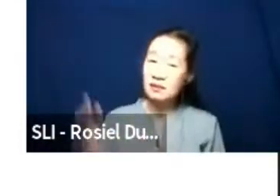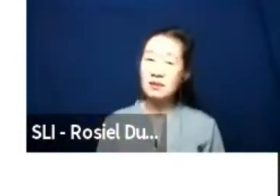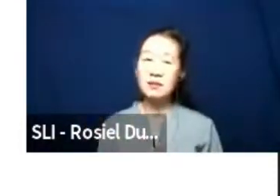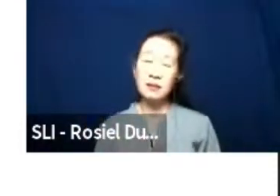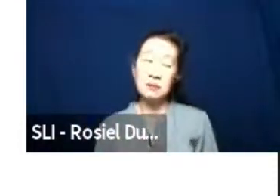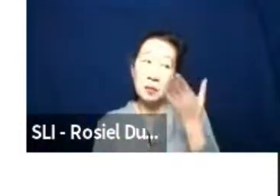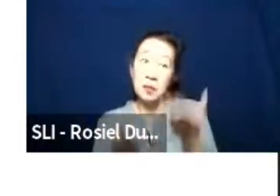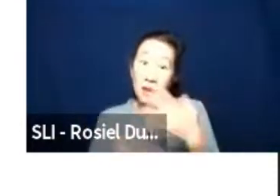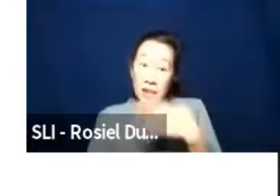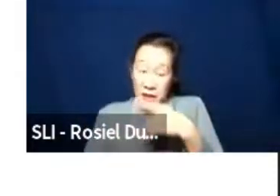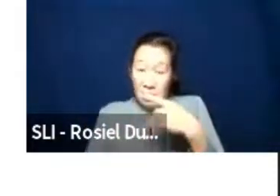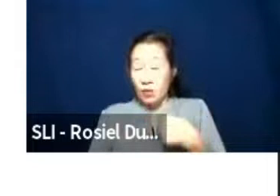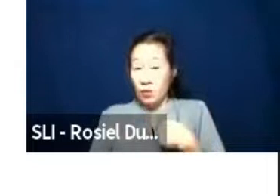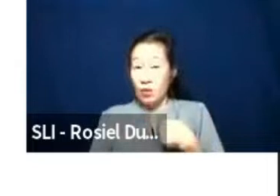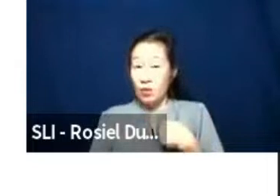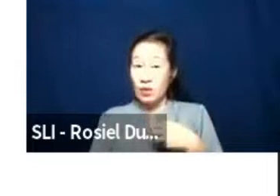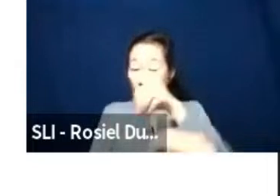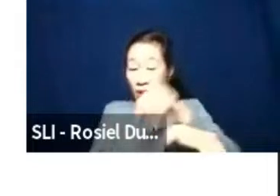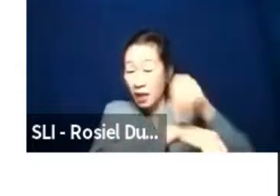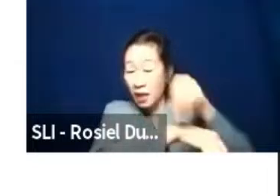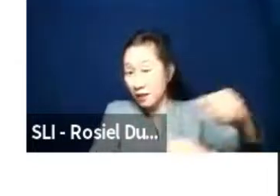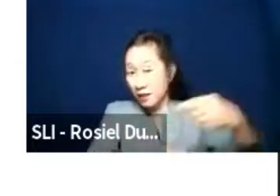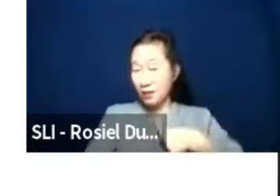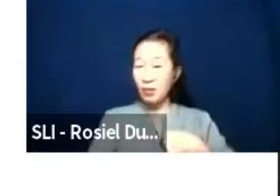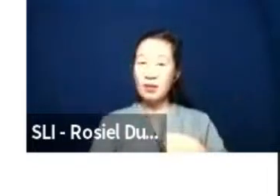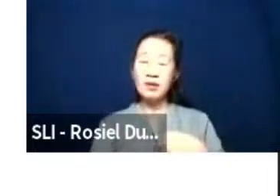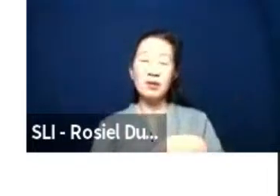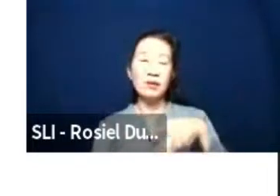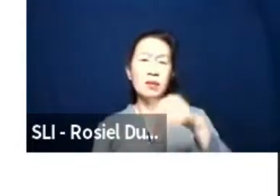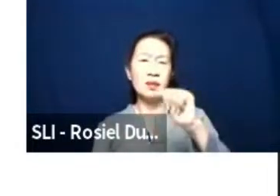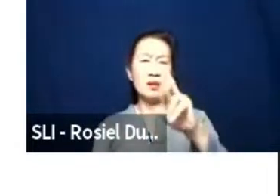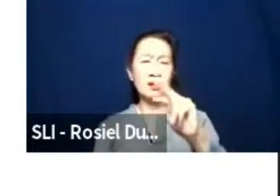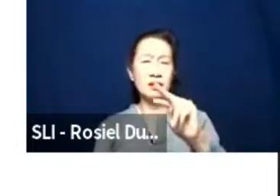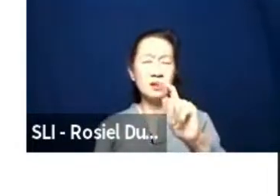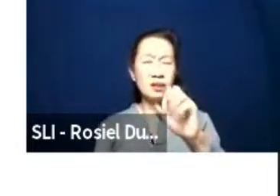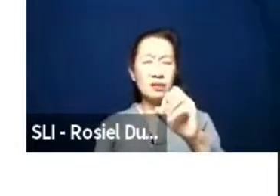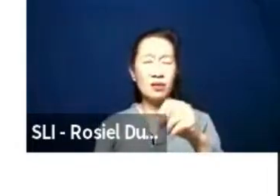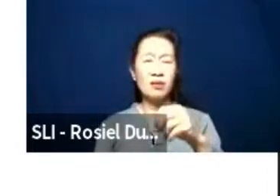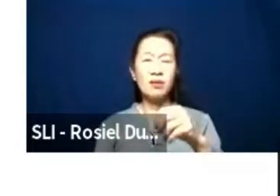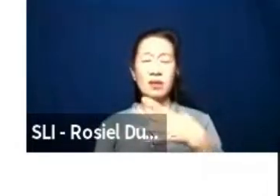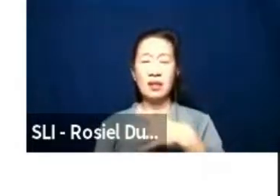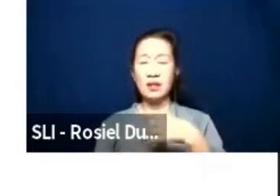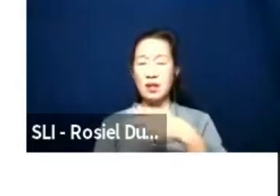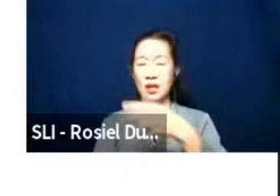Baka mahilig ako, baka plantito or plantito pala yung ating anak, mahilig sa gardening, o kaya magtrabaho sa